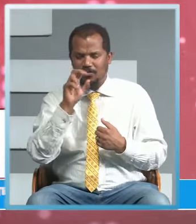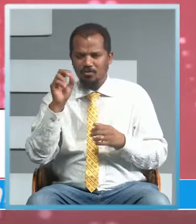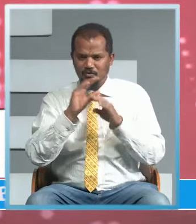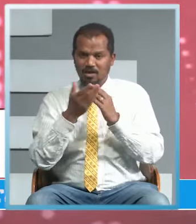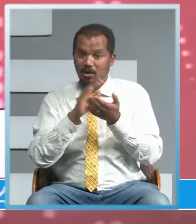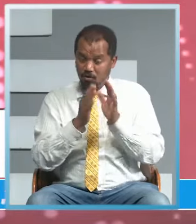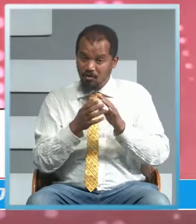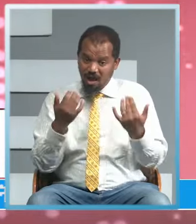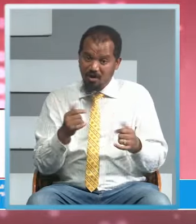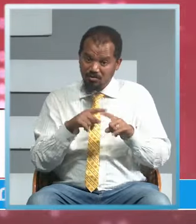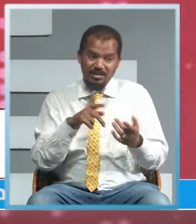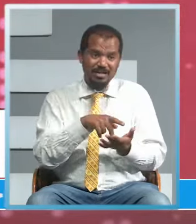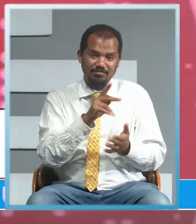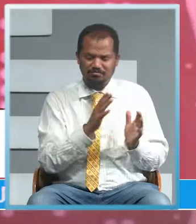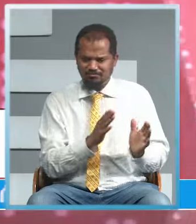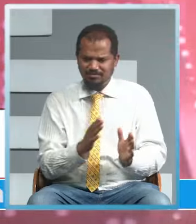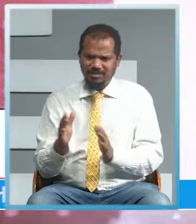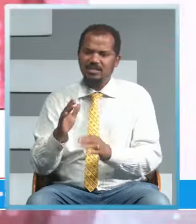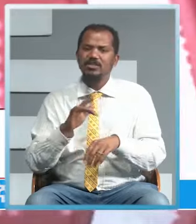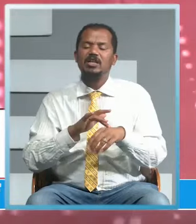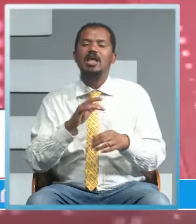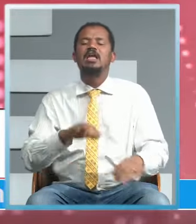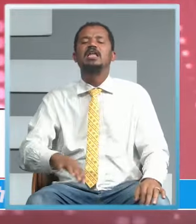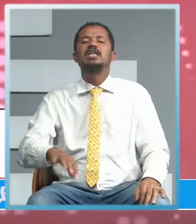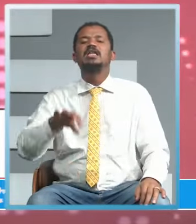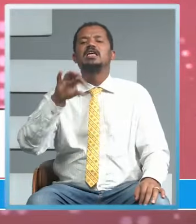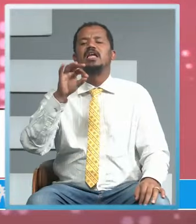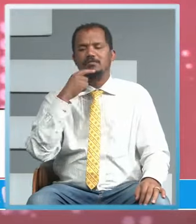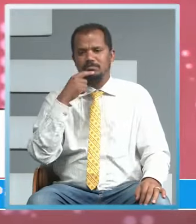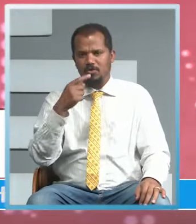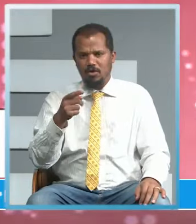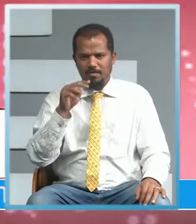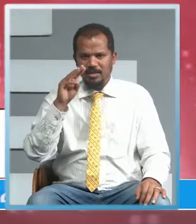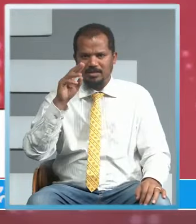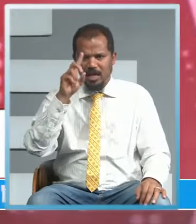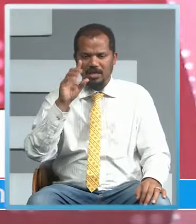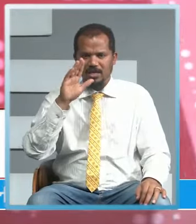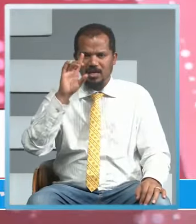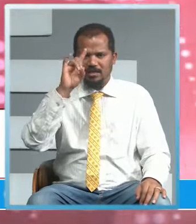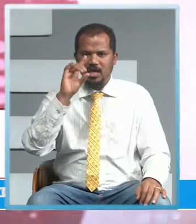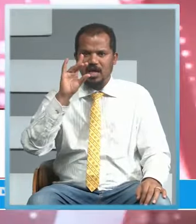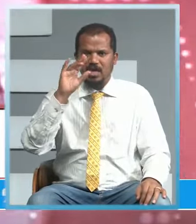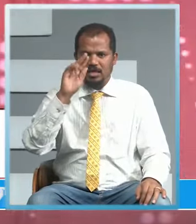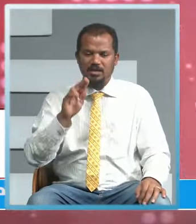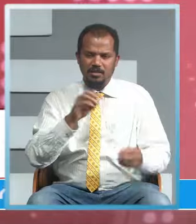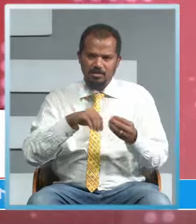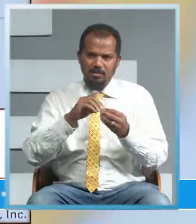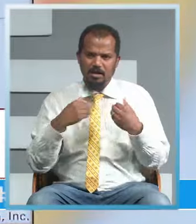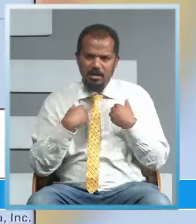እንደሆነ ገልጾ አሁን ግን ለመክፈል በዝግጅት ላይ እንገኛለን ብሏል። መሳይ ገዛኸኝ ተጨማሪ